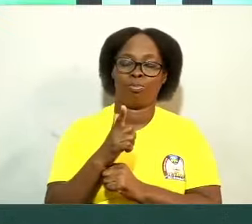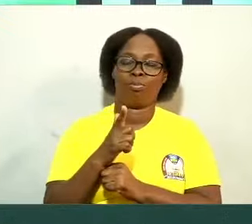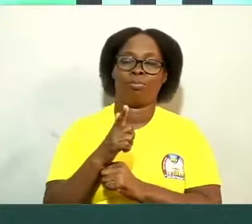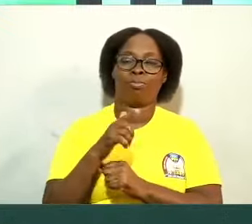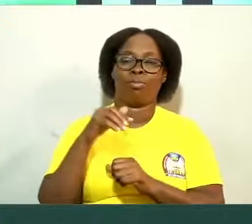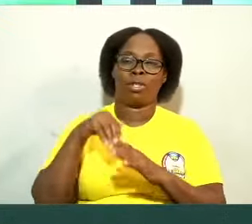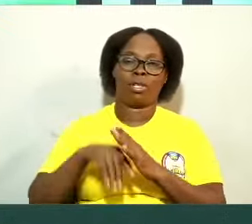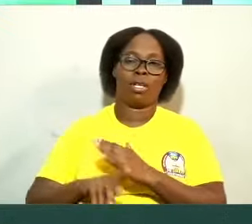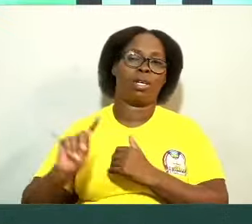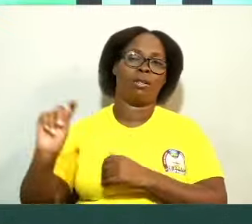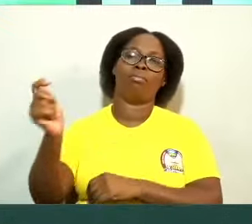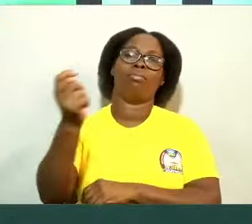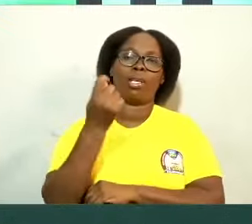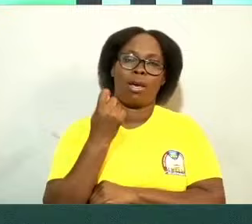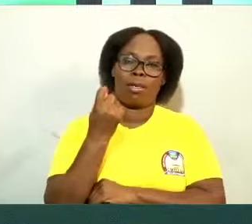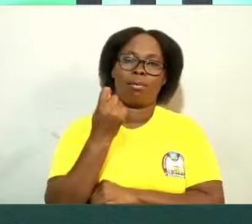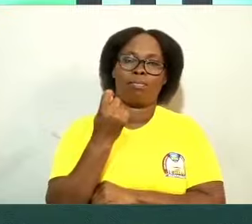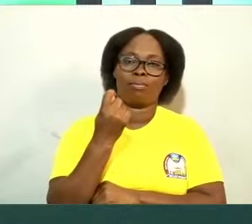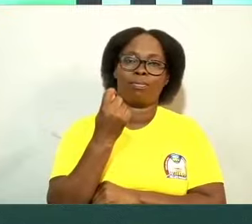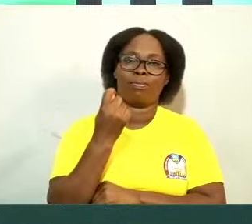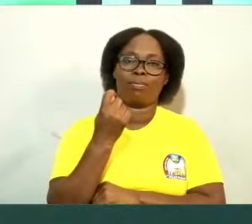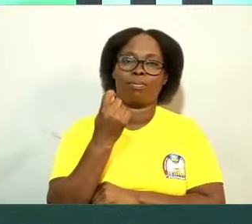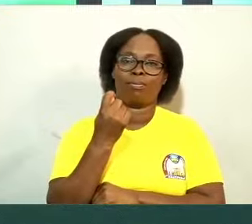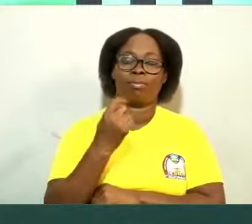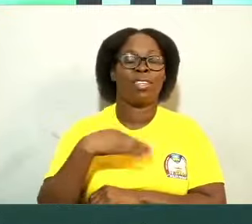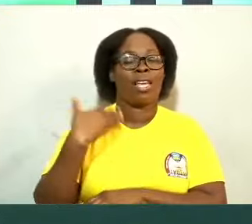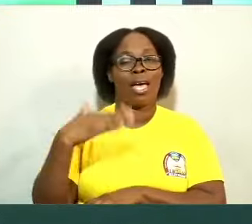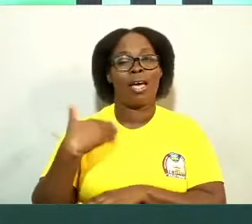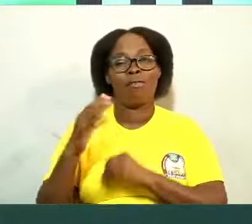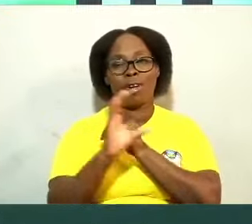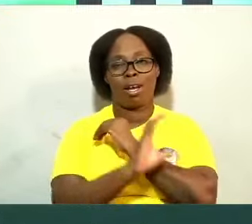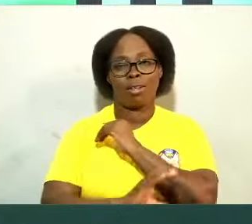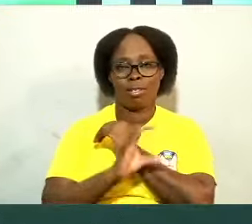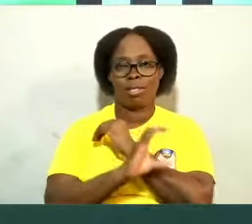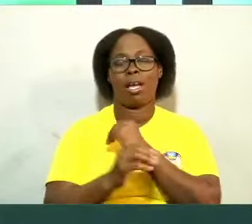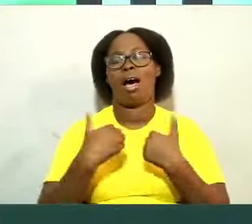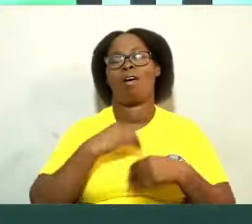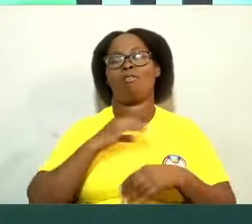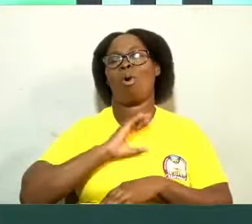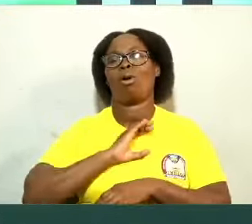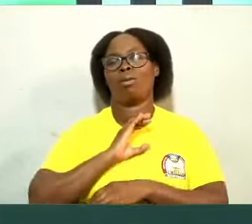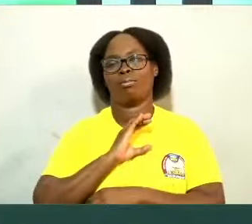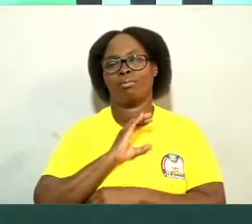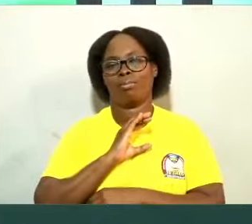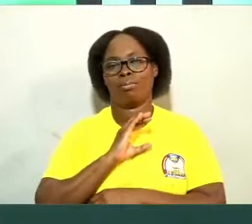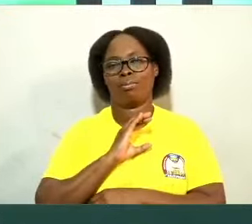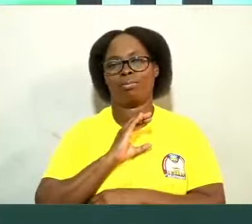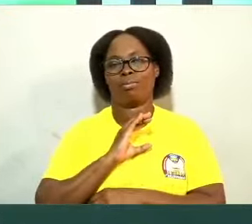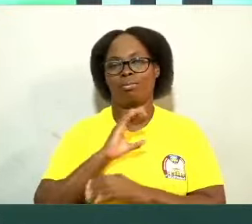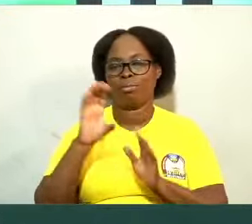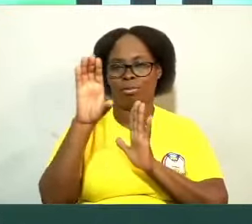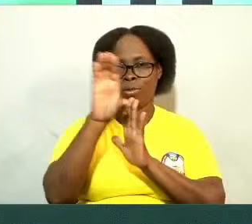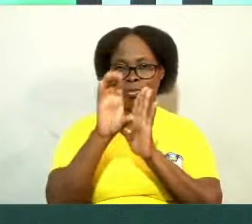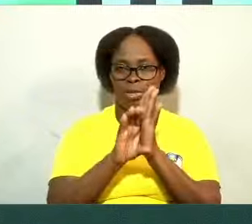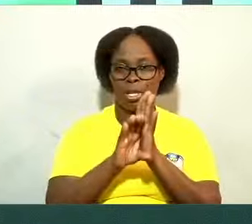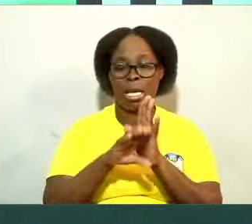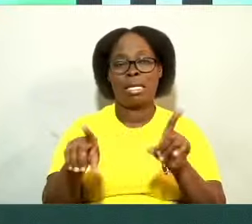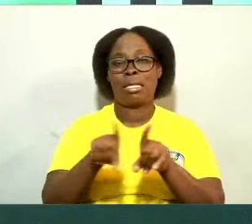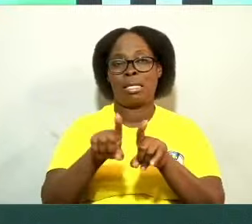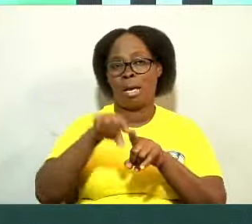Jamhuri ya Kenya. Kila nchi ina katiba na serikali ya